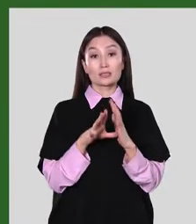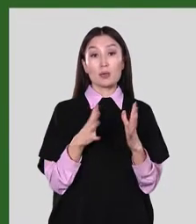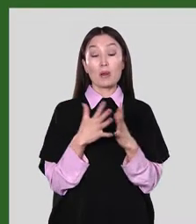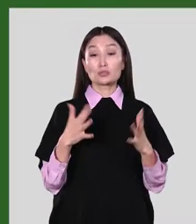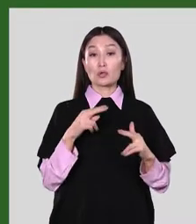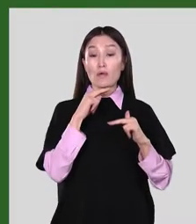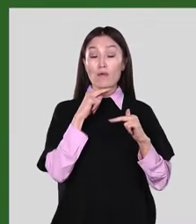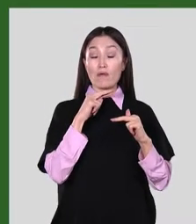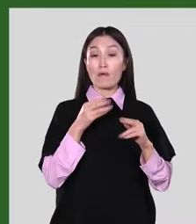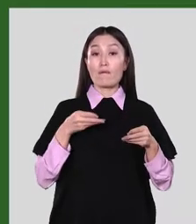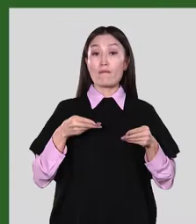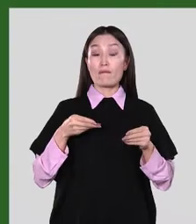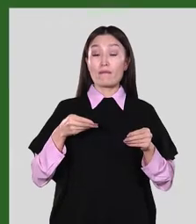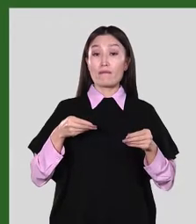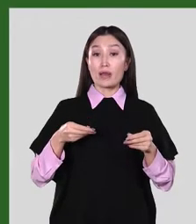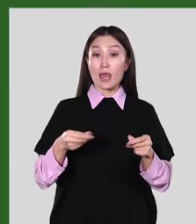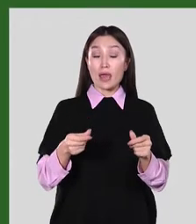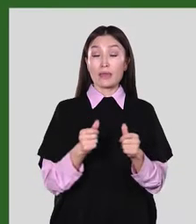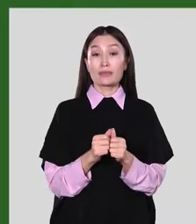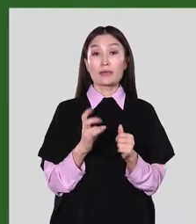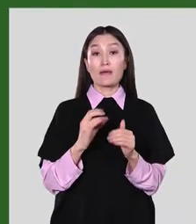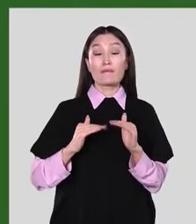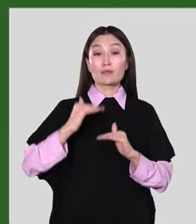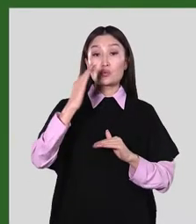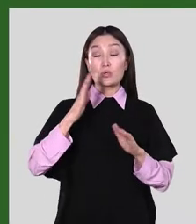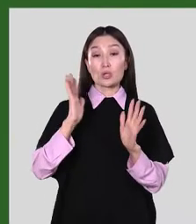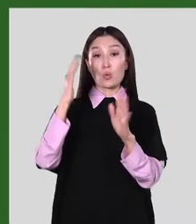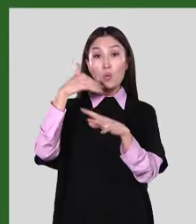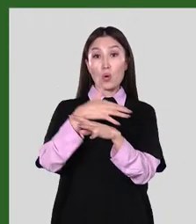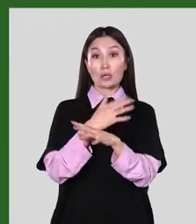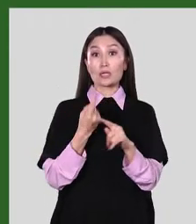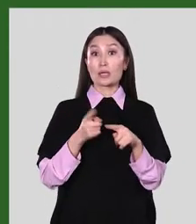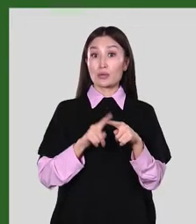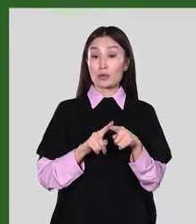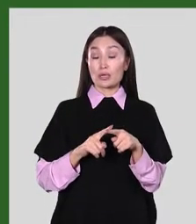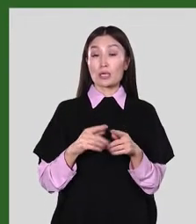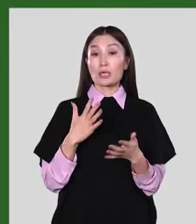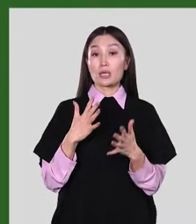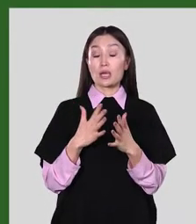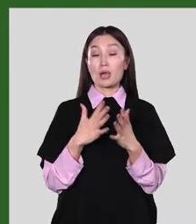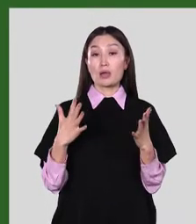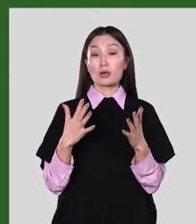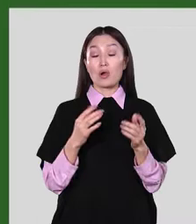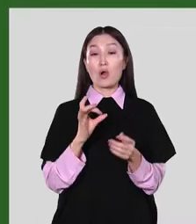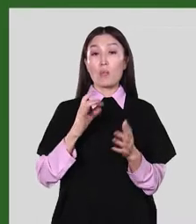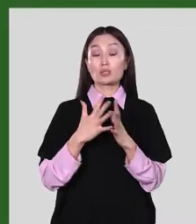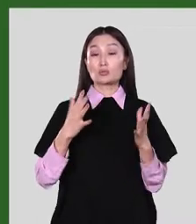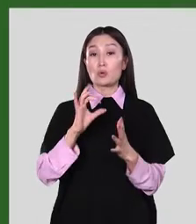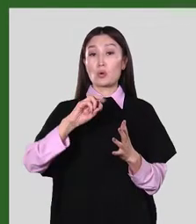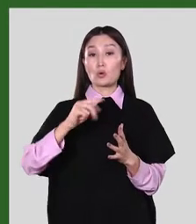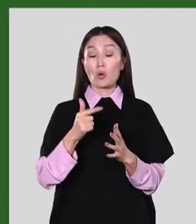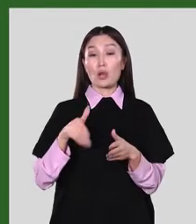влияние на формирование стока вод высокие горы которые играют барьерную роль на пути